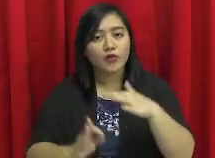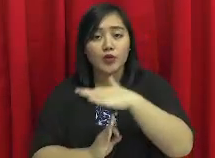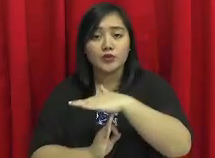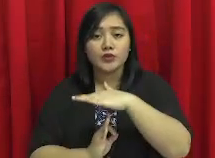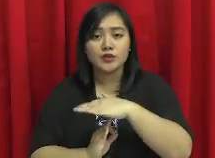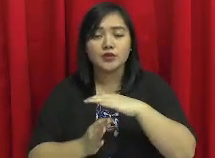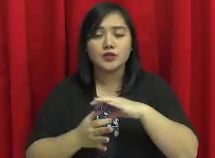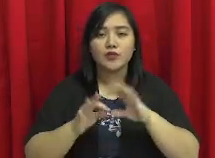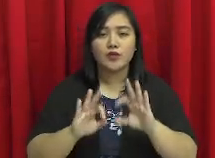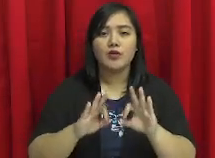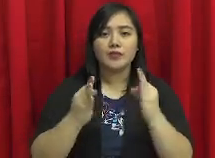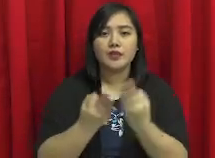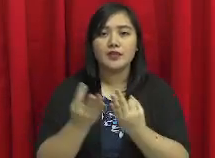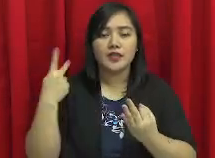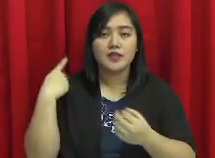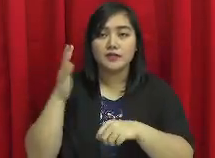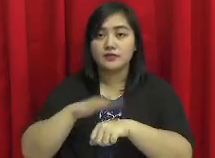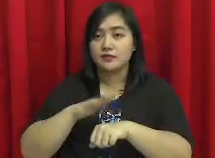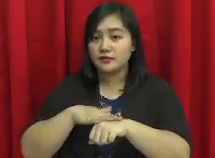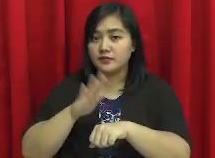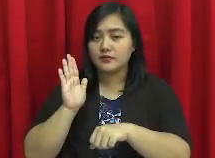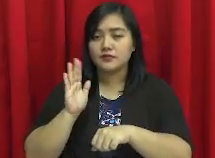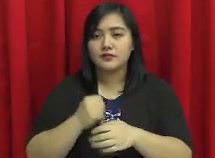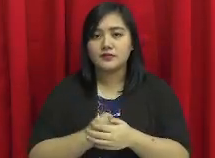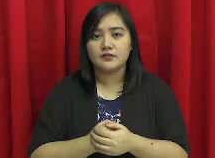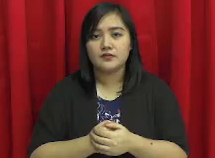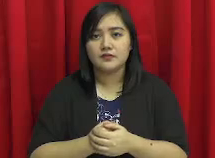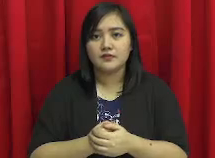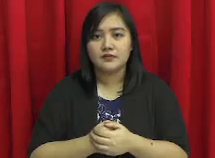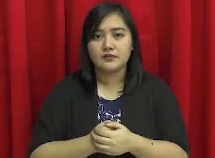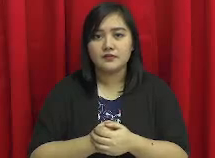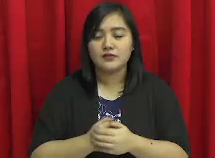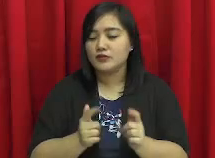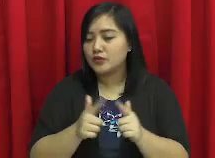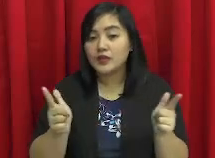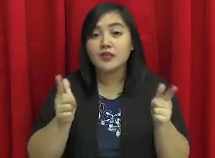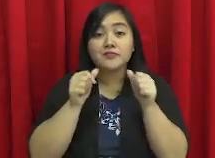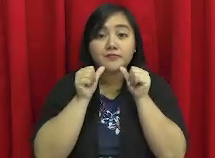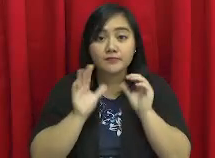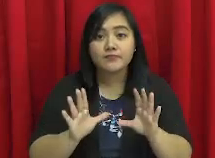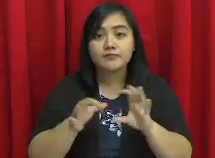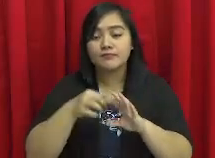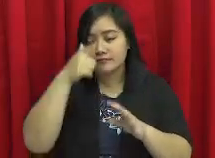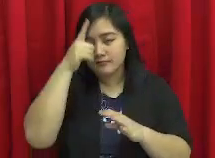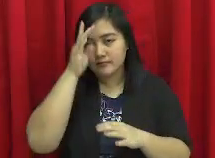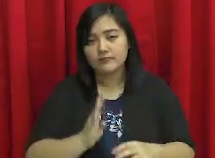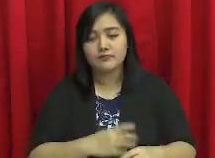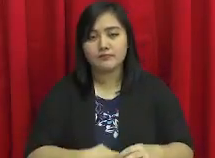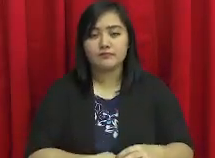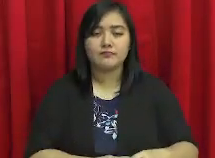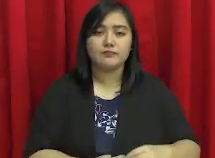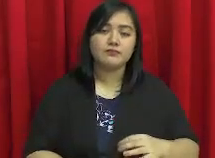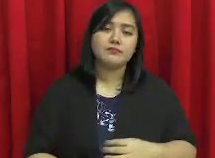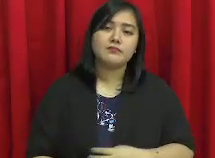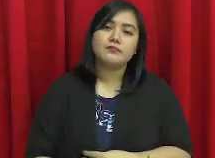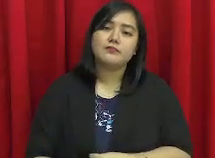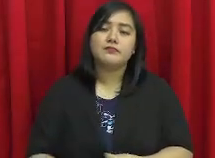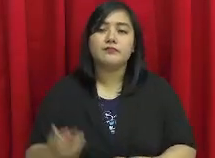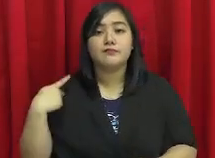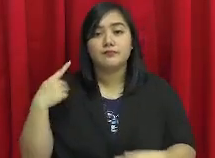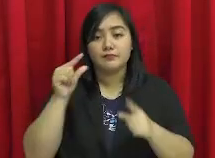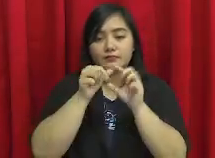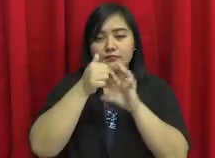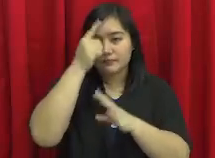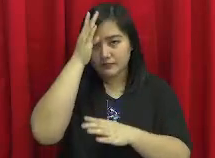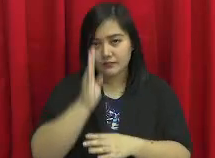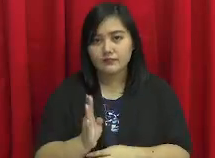meron na tayong warning. Yeah. Diba, biyaya ng pag-blessing po ng Diyos yun, kapatid, na meron tayong salita ng Diyos na